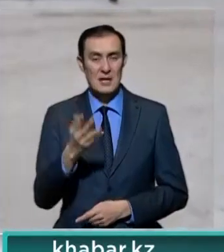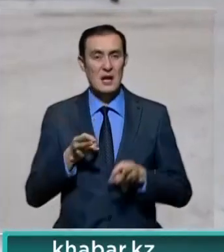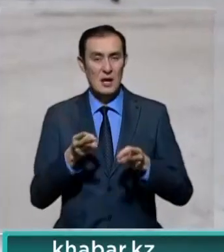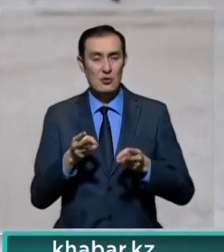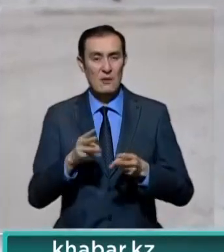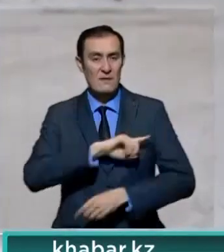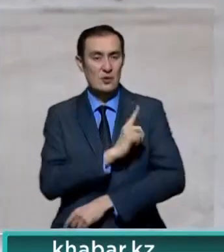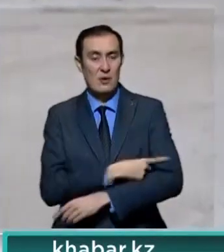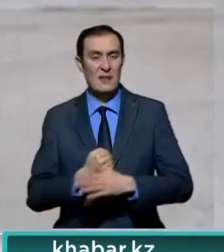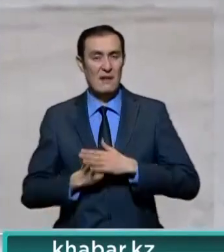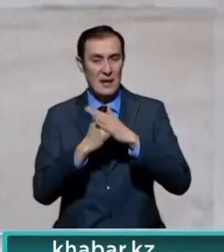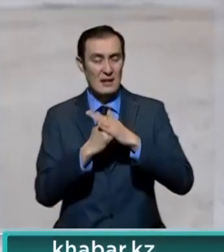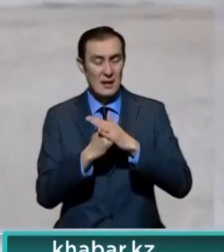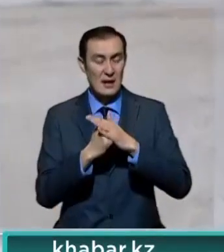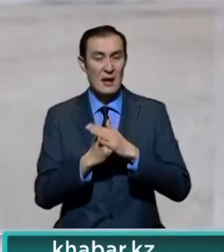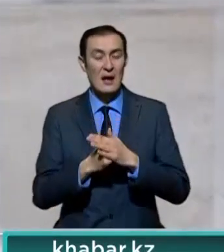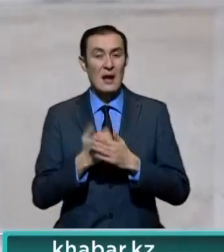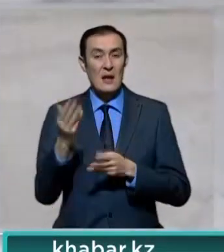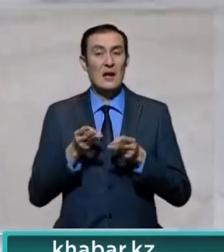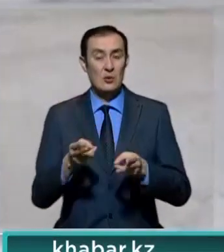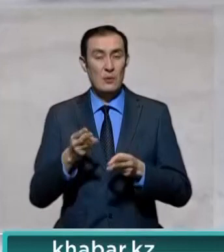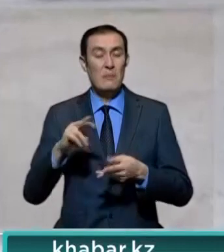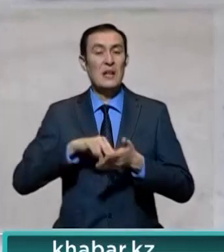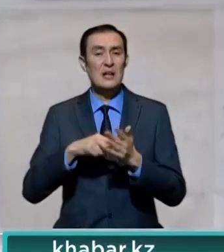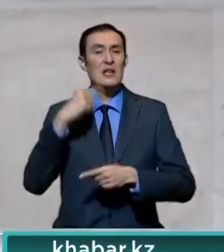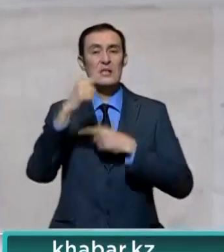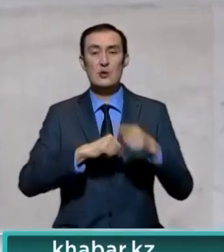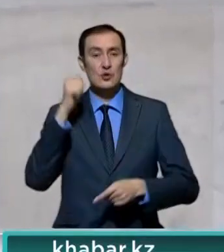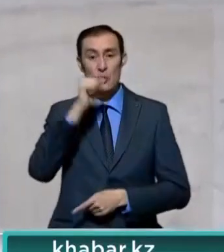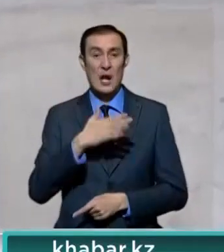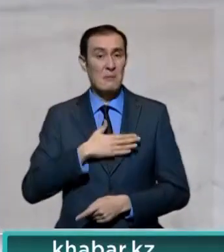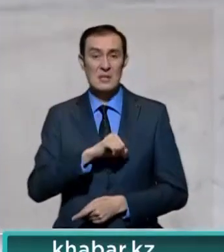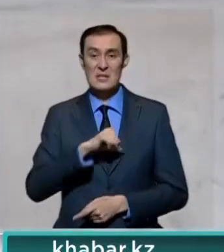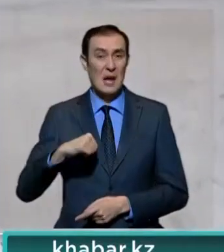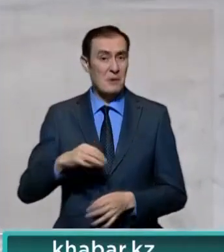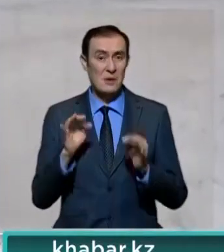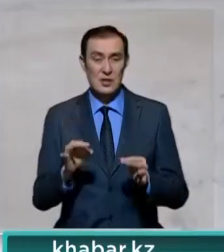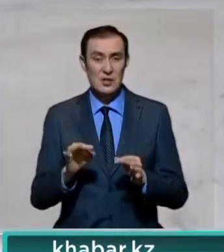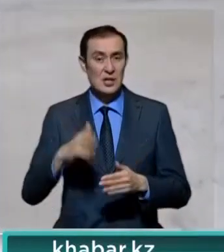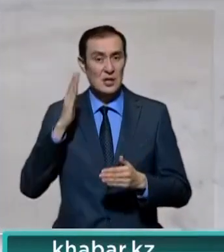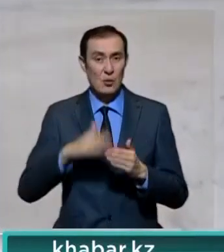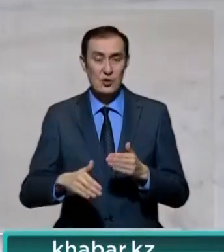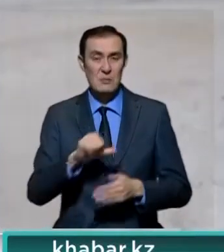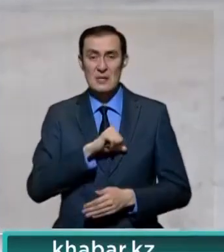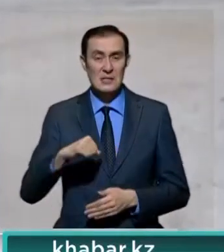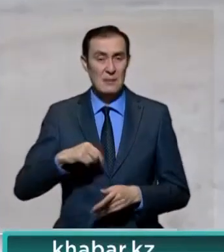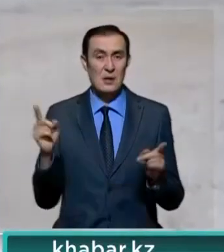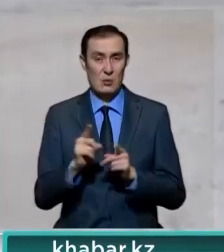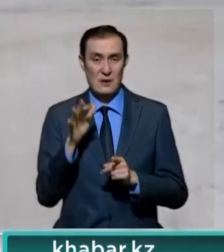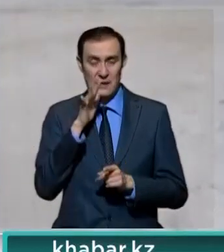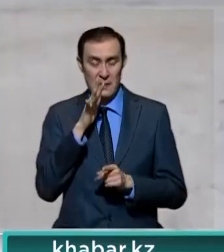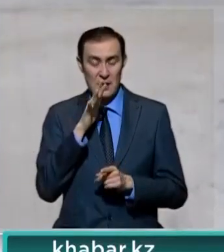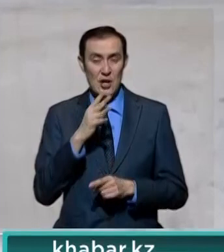давления. Они планировались собственниками станции на следующий год. Мы практически эту работу будем завершать в самые короткие